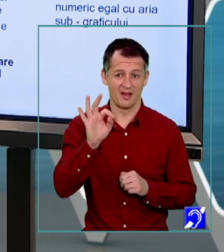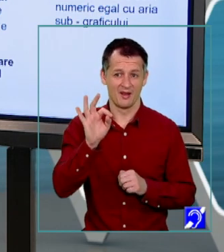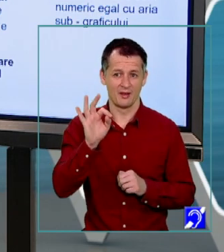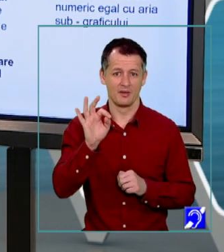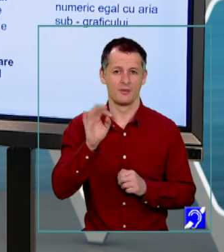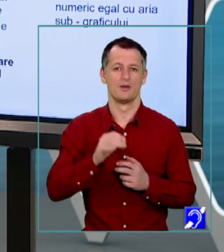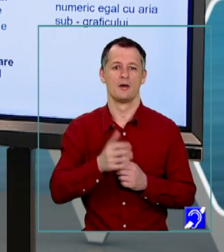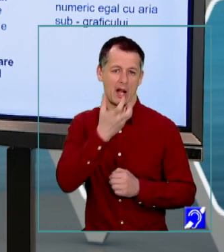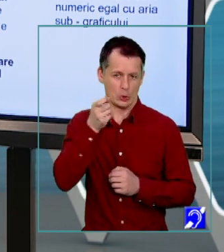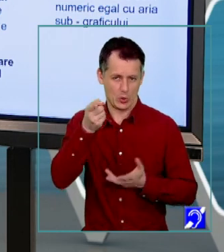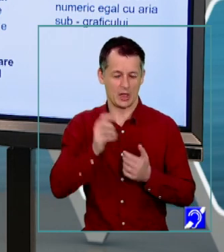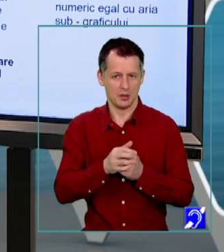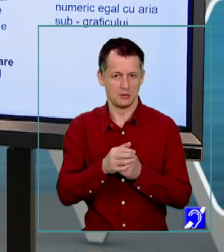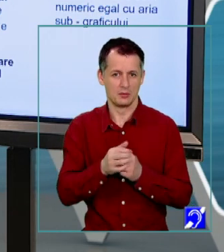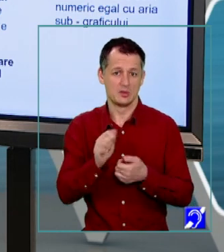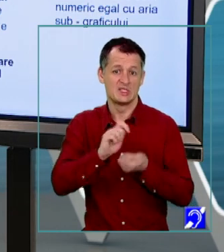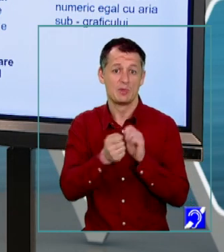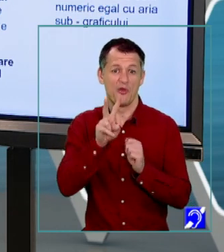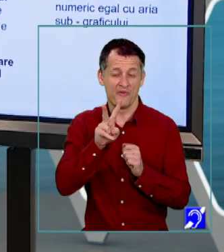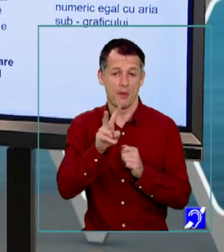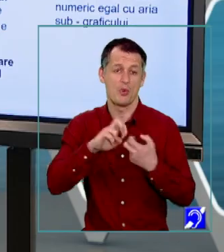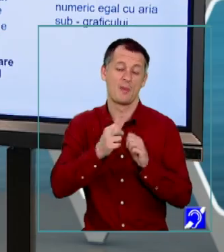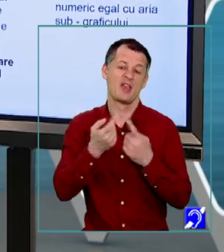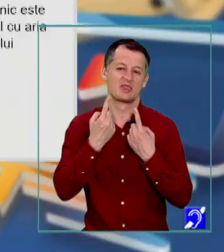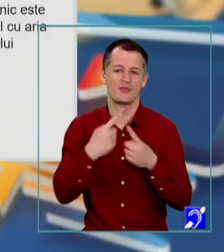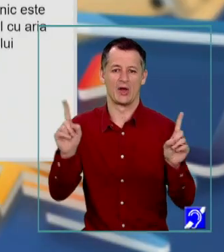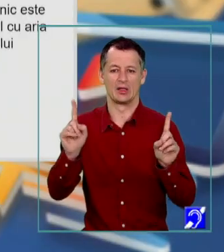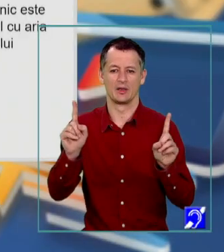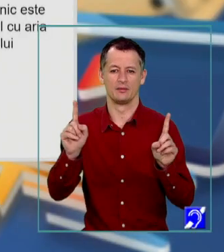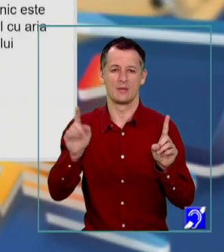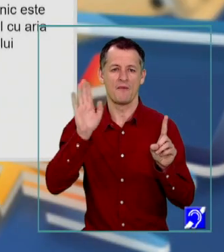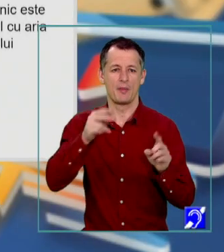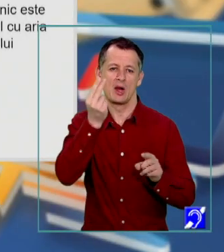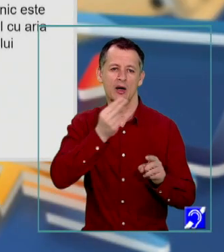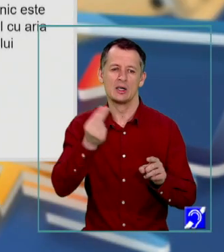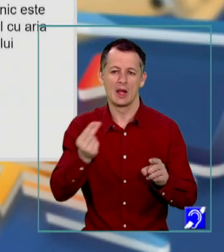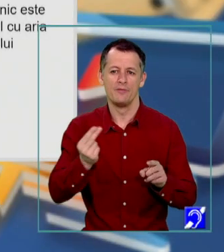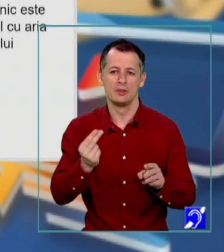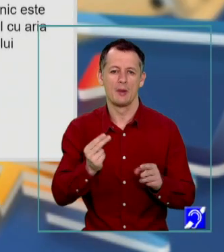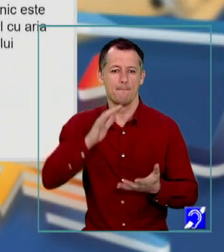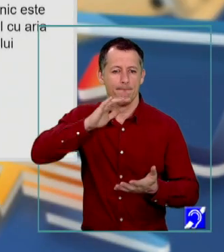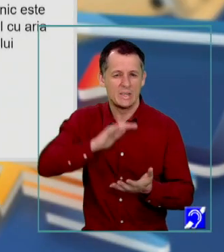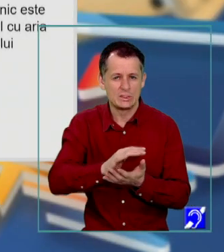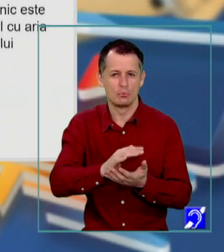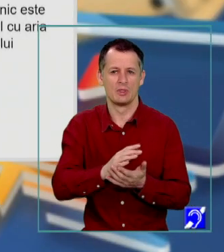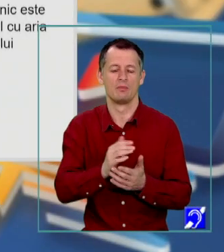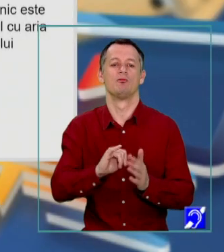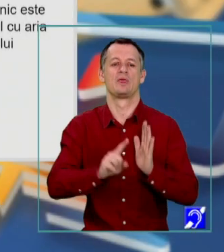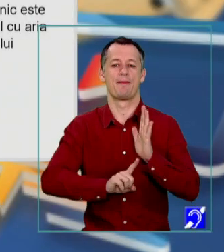V, problema era cu totul și cu totul diferită, aveam graficul în coordonate presiune-temperatură,